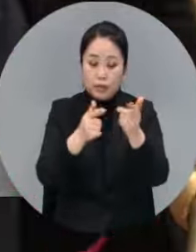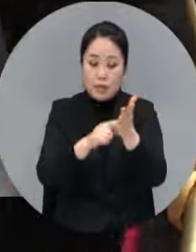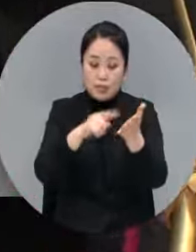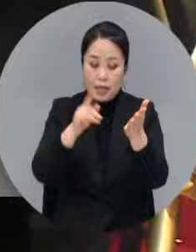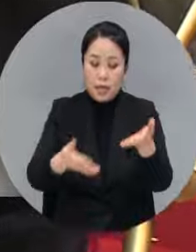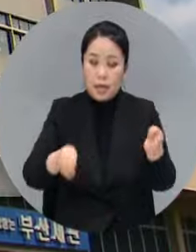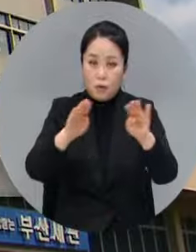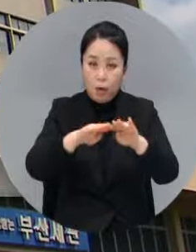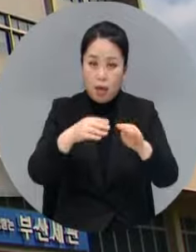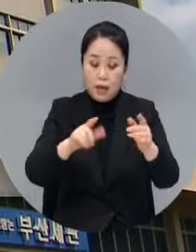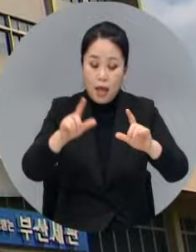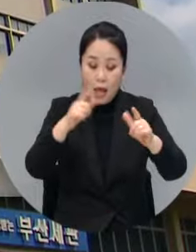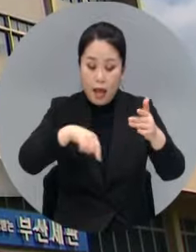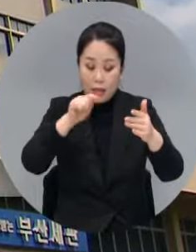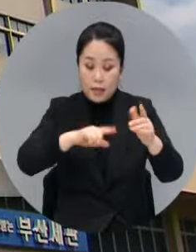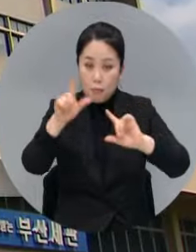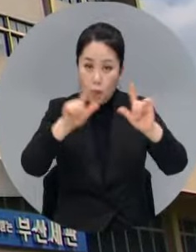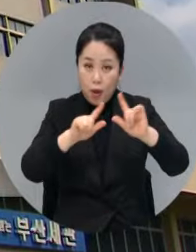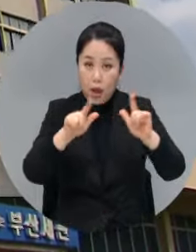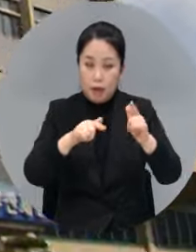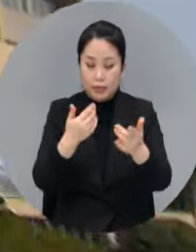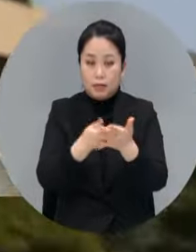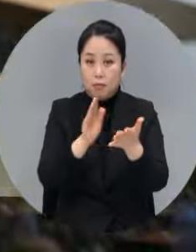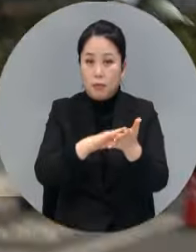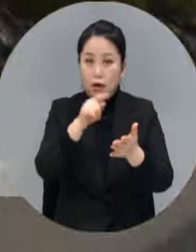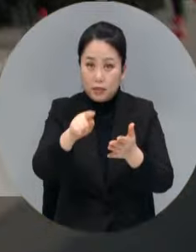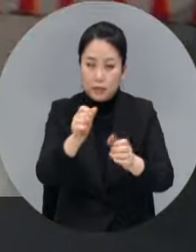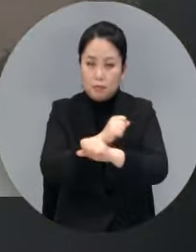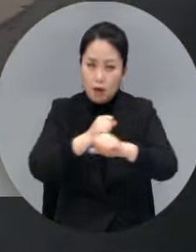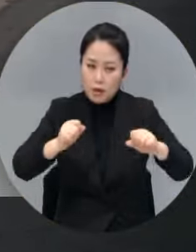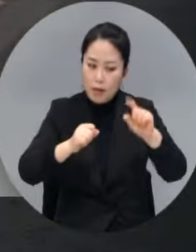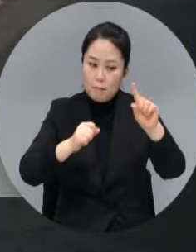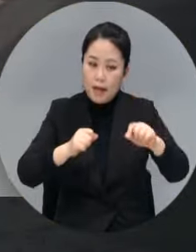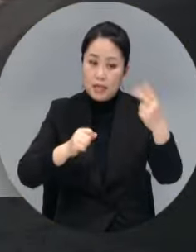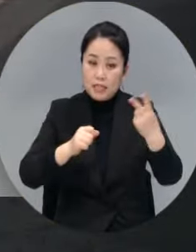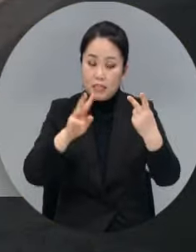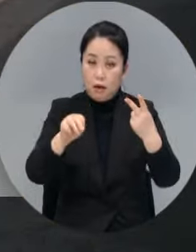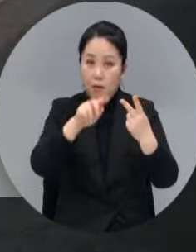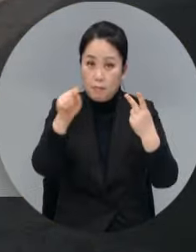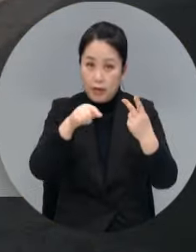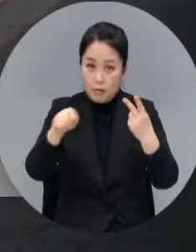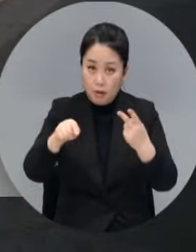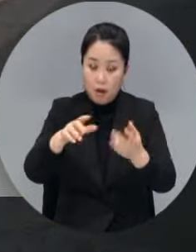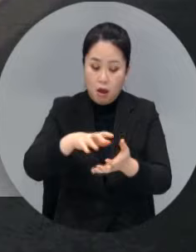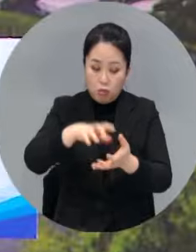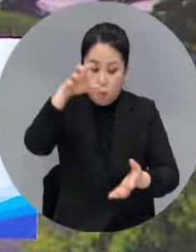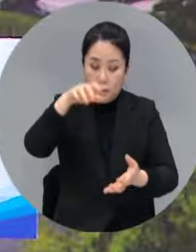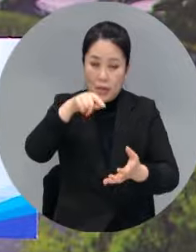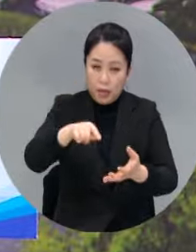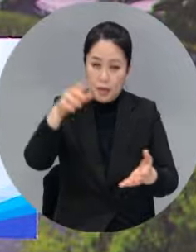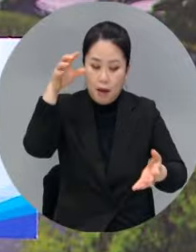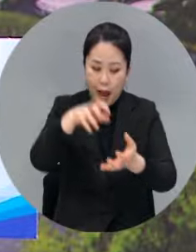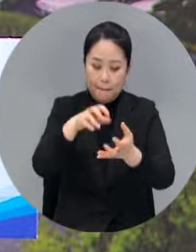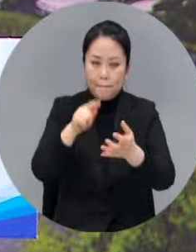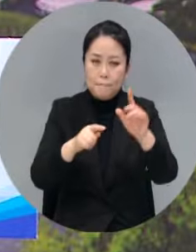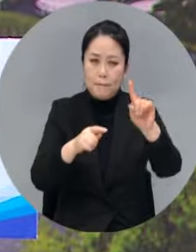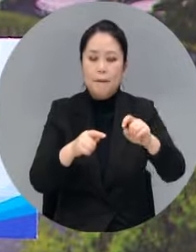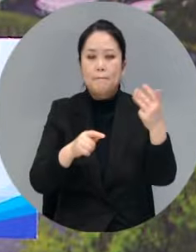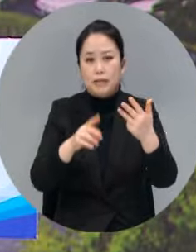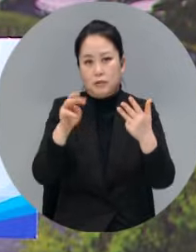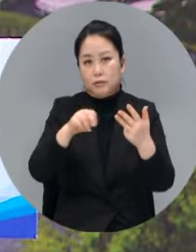부산사관청사 리모델링 사업은 대지 면적 12,000여 제곱미터에 연면적 18,000 제곱미터 규모로 총